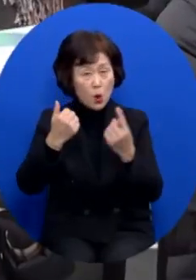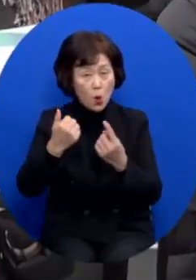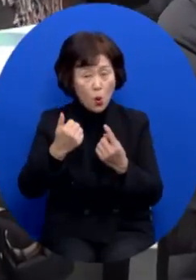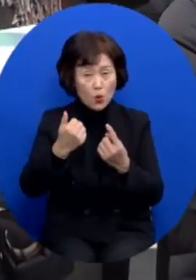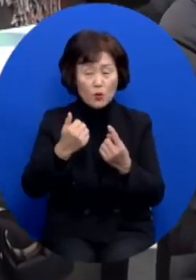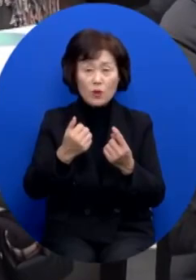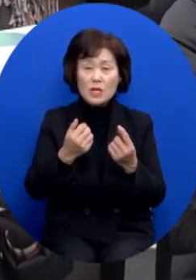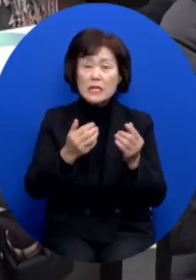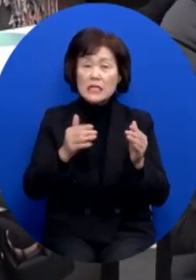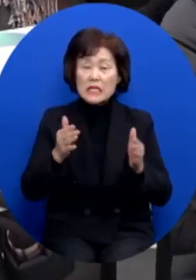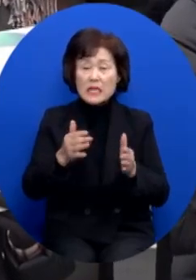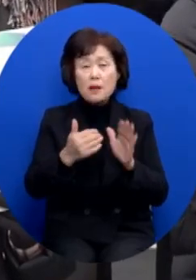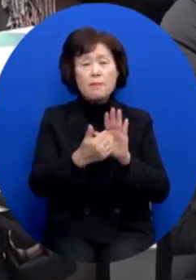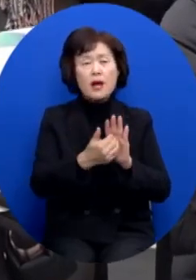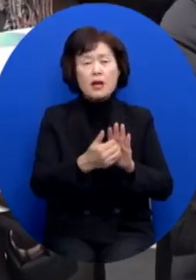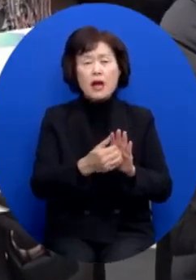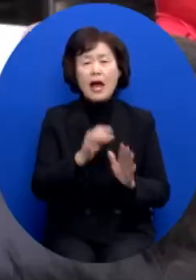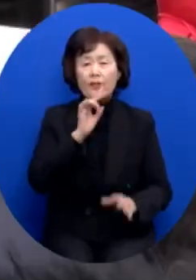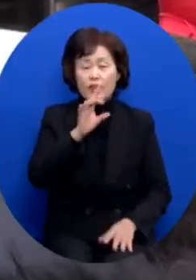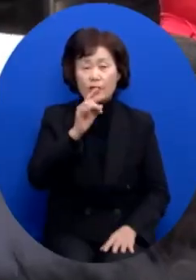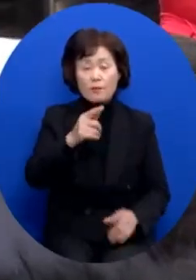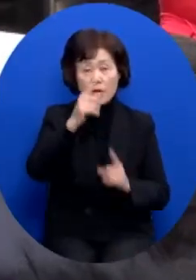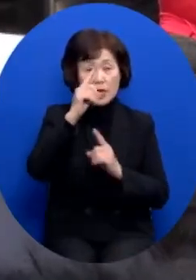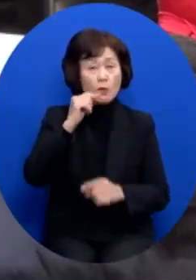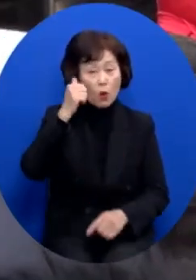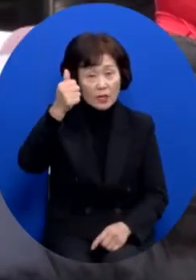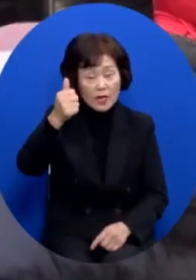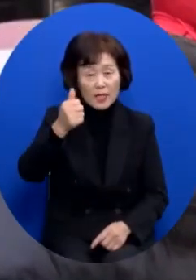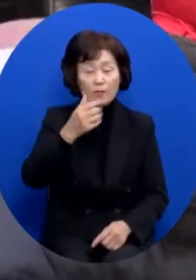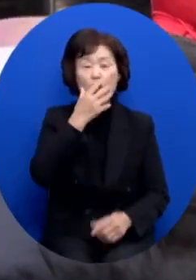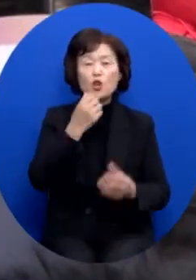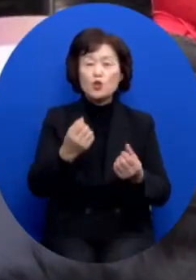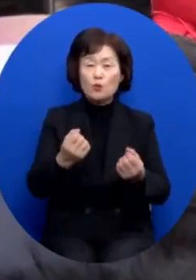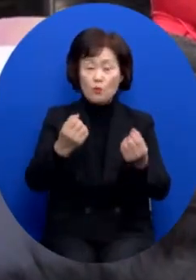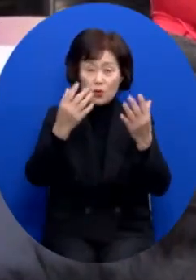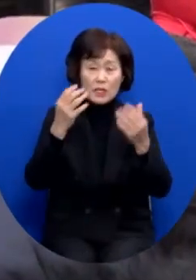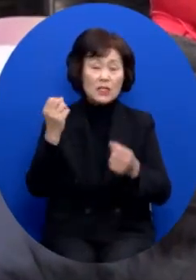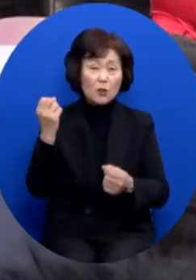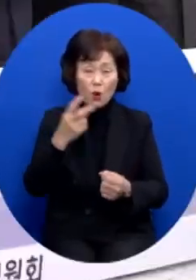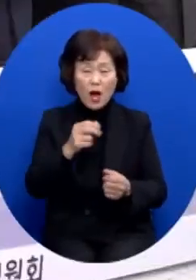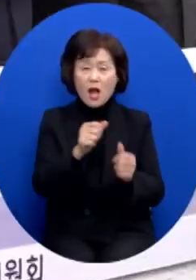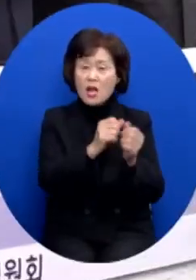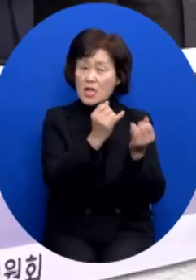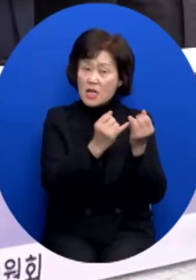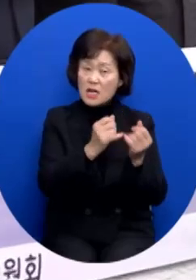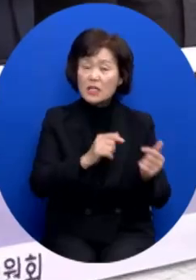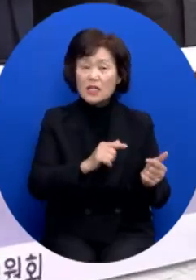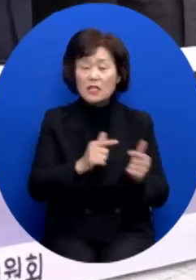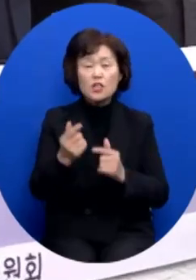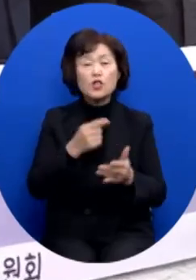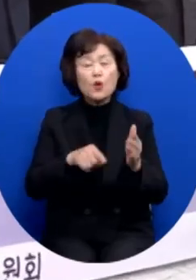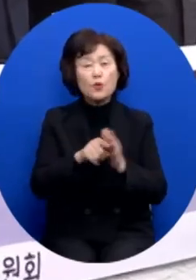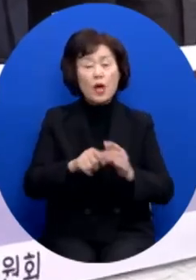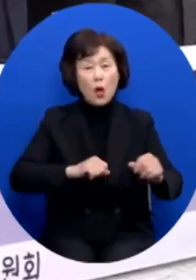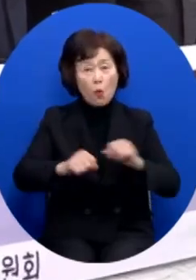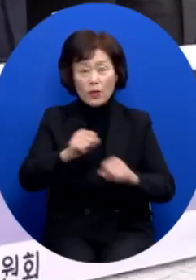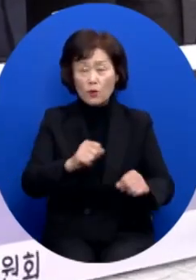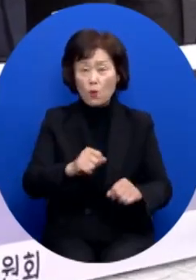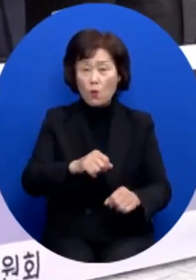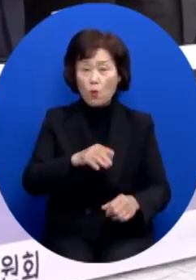막혀서는 안 된다며 이동환 목사가 축복식을 집례하고 성소수자들을 위해 활동한 일은 정당하다고